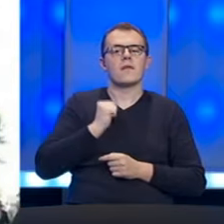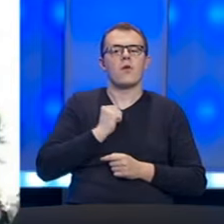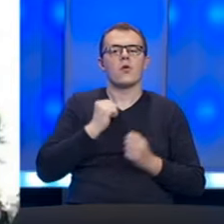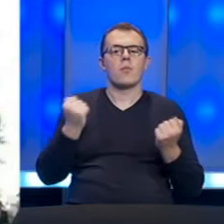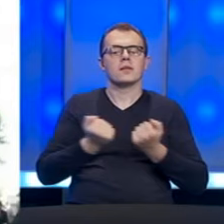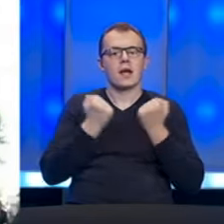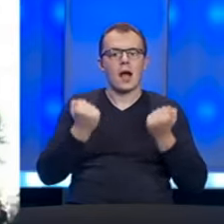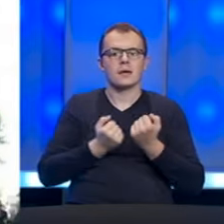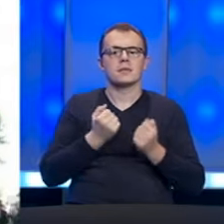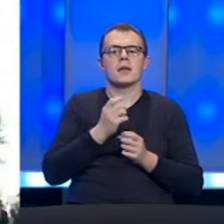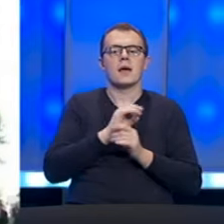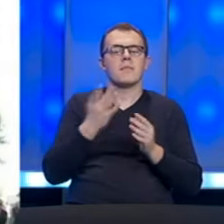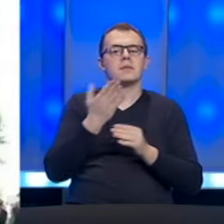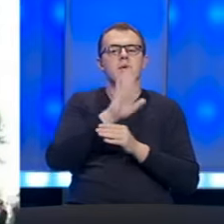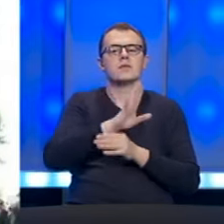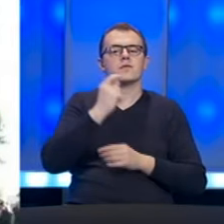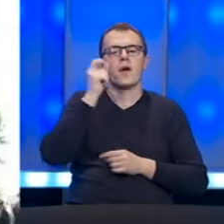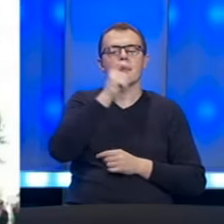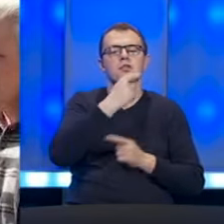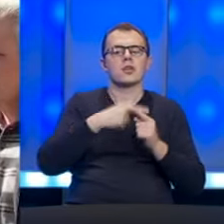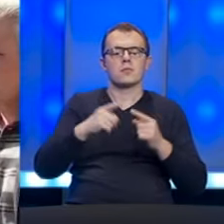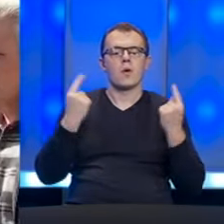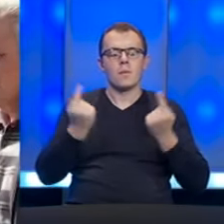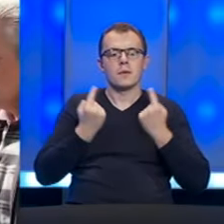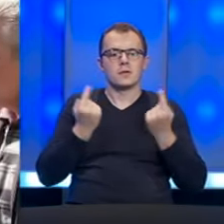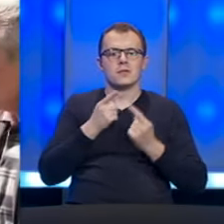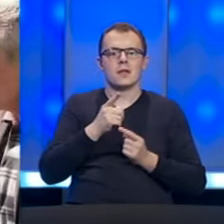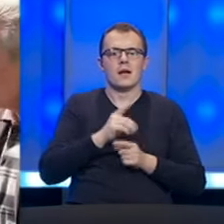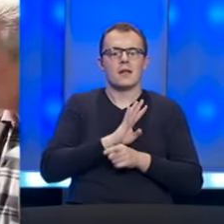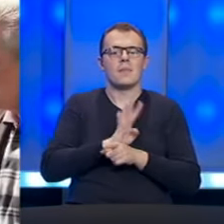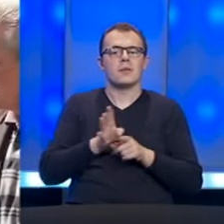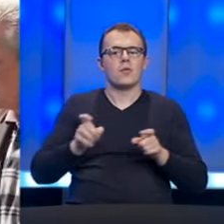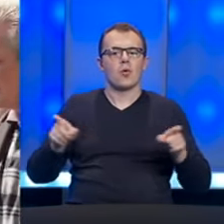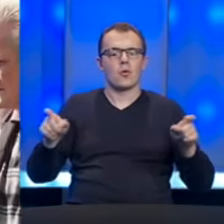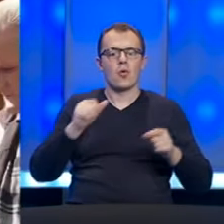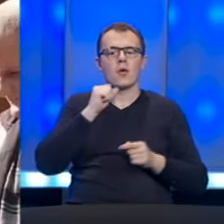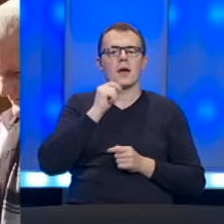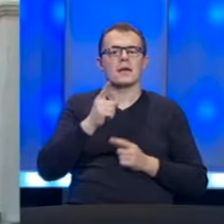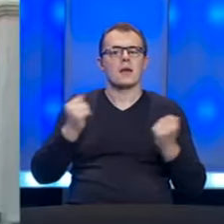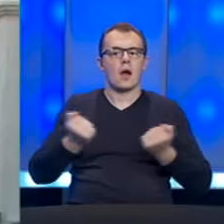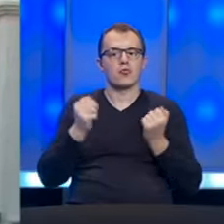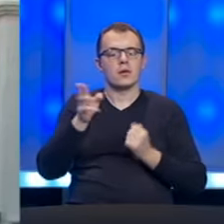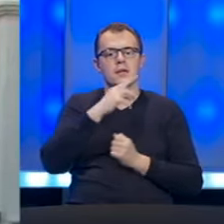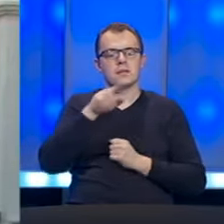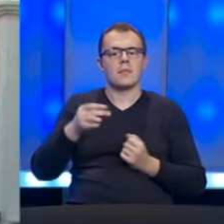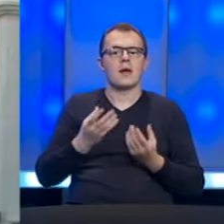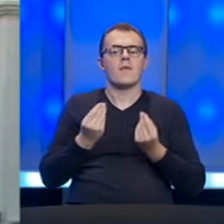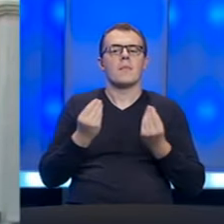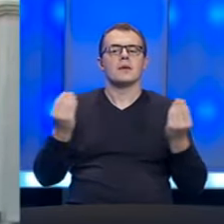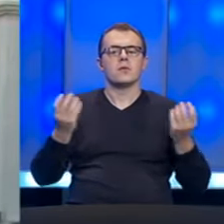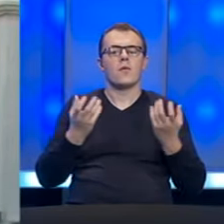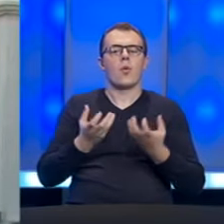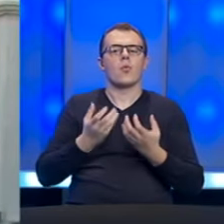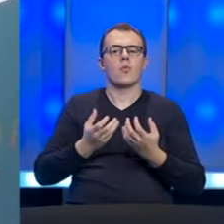bez prisustva građana zbog vanrednog stanja izazvanog epidemijom virusa korona i aktuelne zabrane masovnog